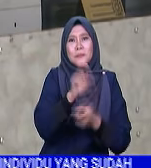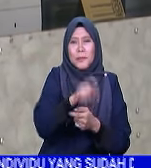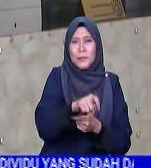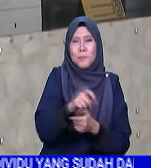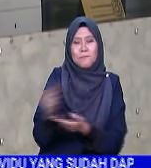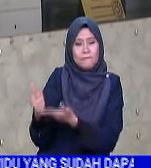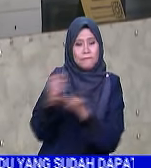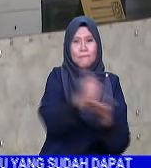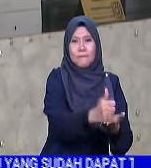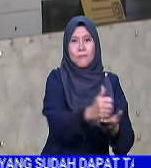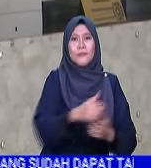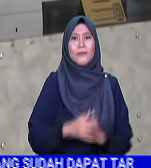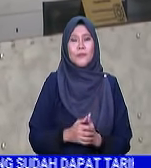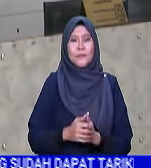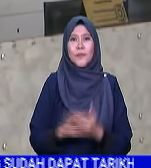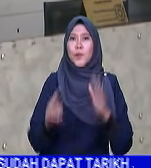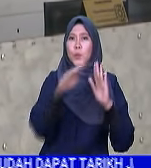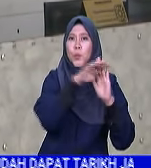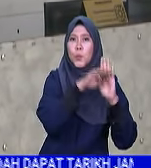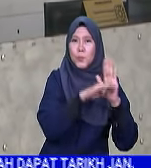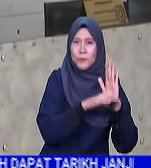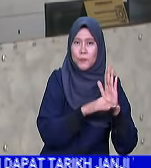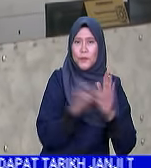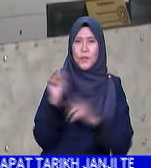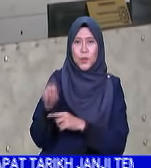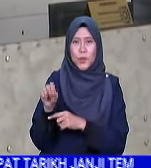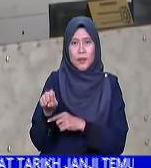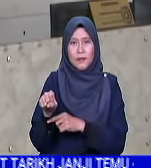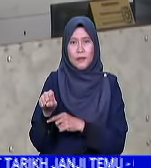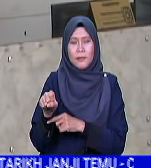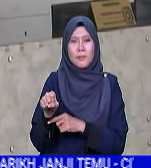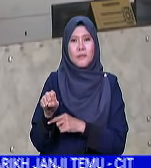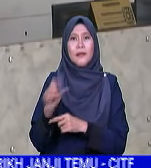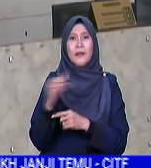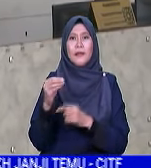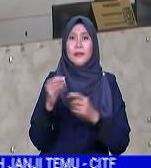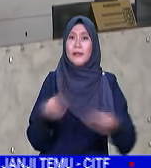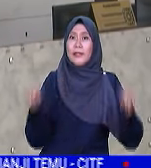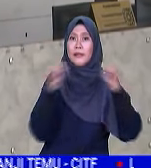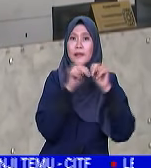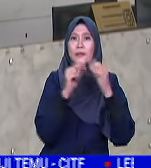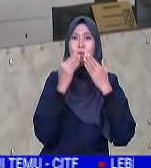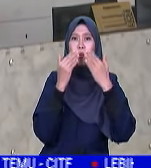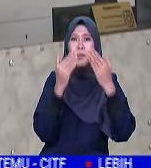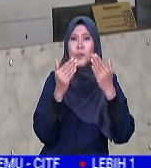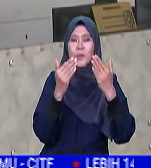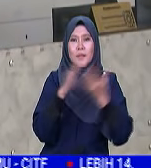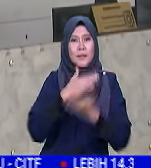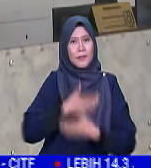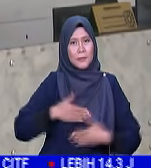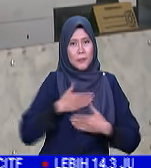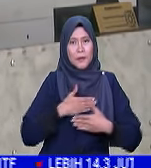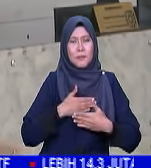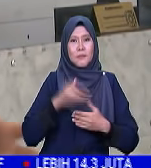memerlukan. Meski hukum pelaksananya adalah sunat muakkad, nilai mensyukuri nikmat itu perlu difahami